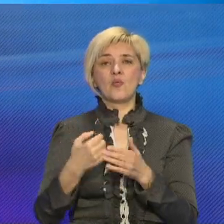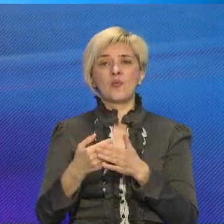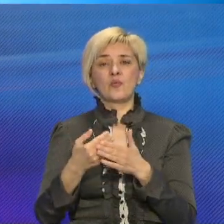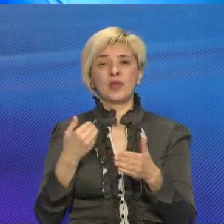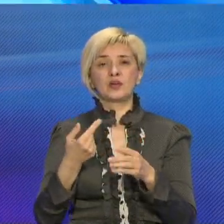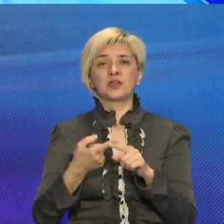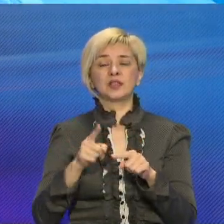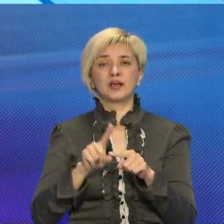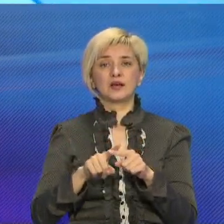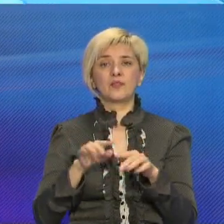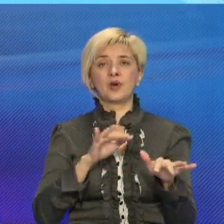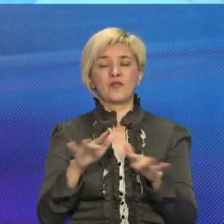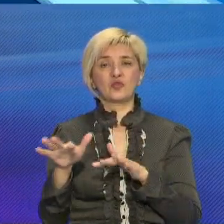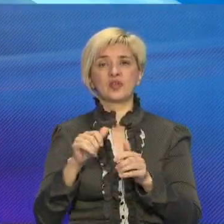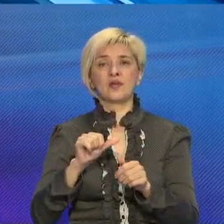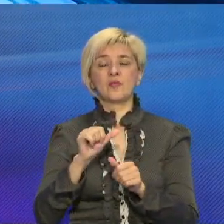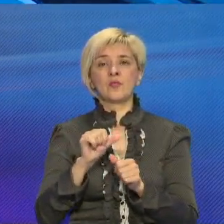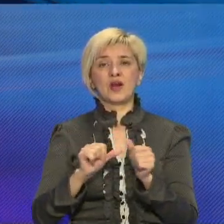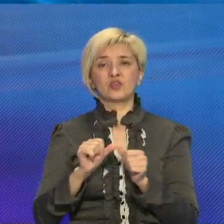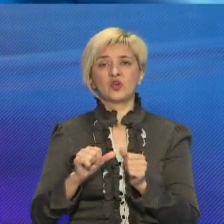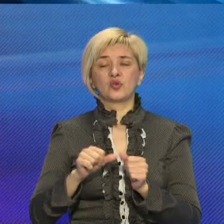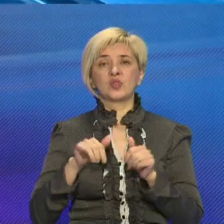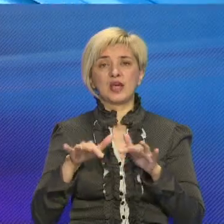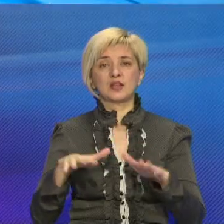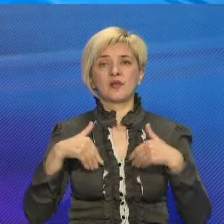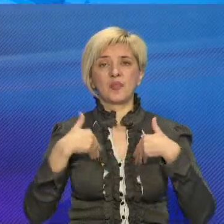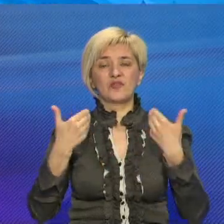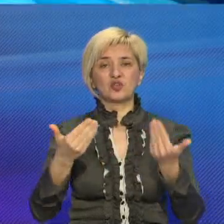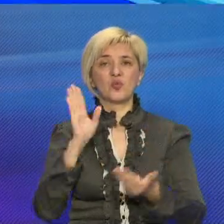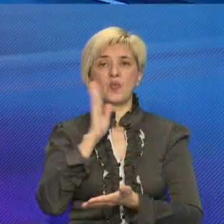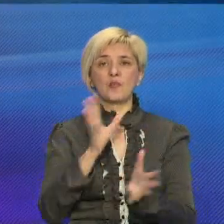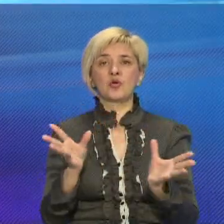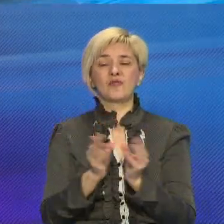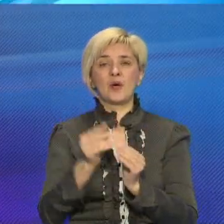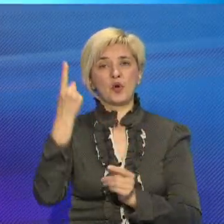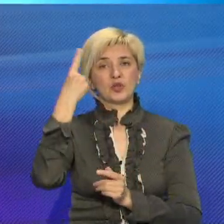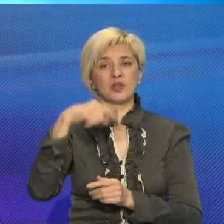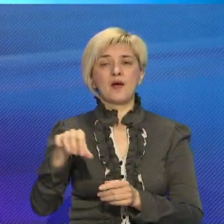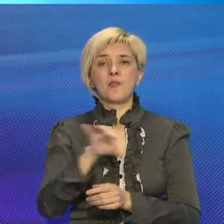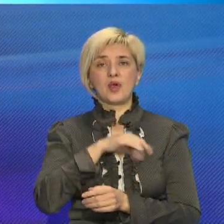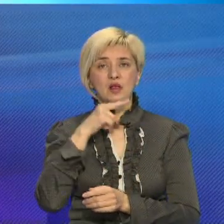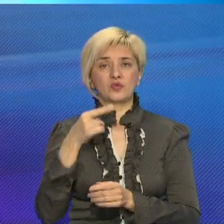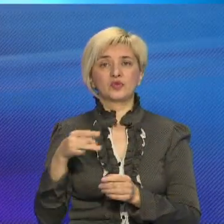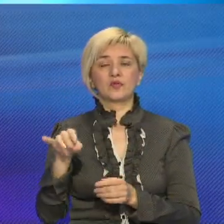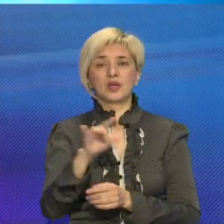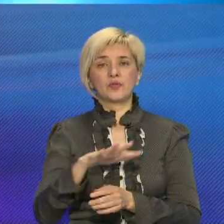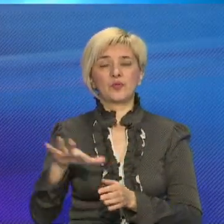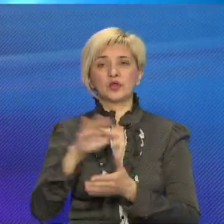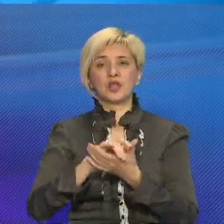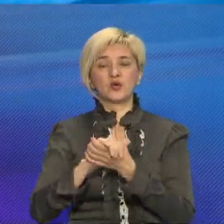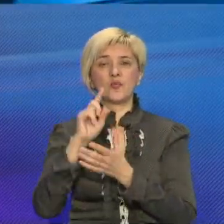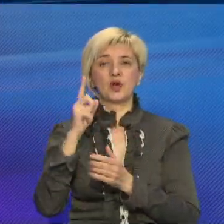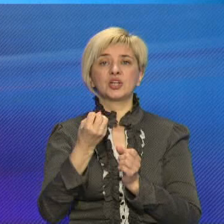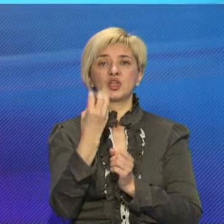проходит республиканская профсоюзная акция «Повиншуем маму разом». По инициативе Белорусского республиканского союза молоді 14